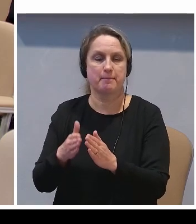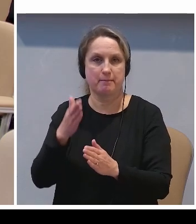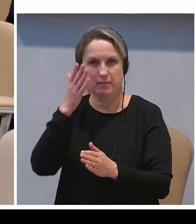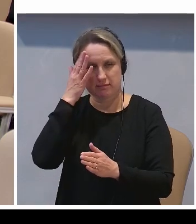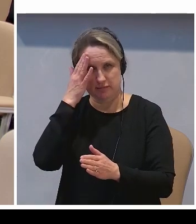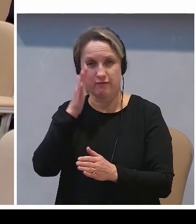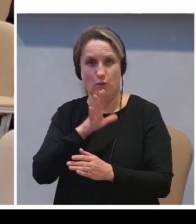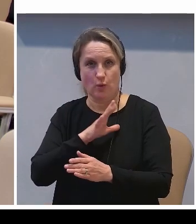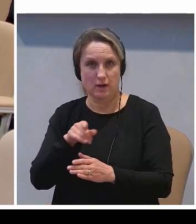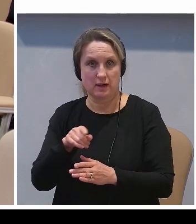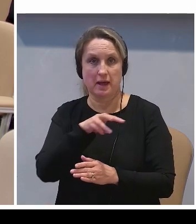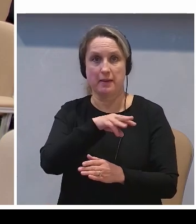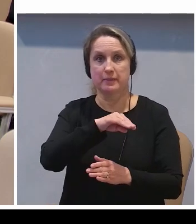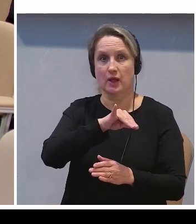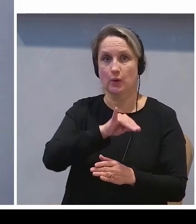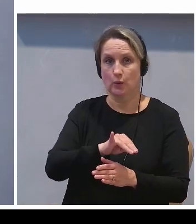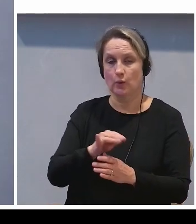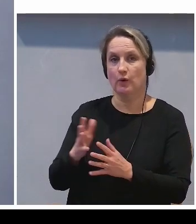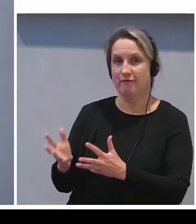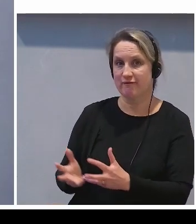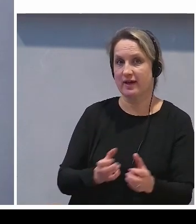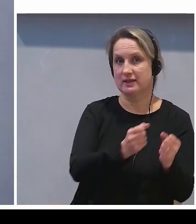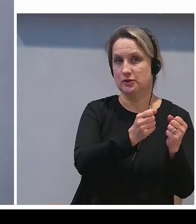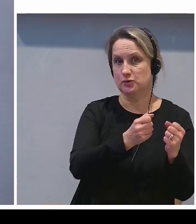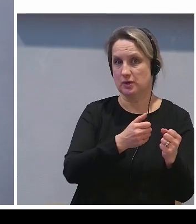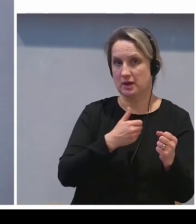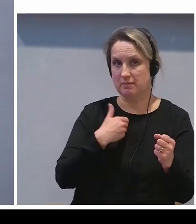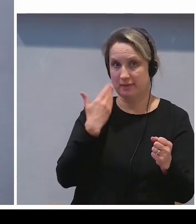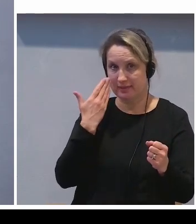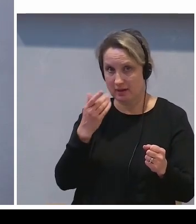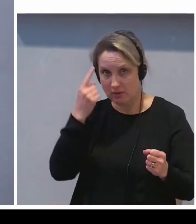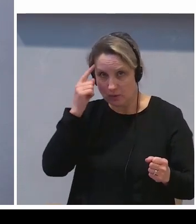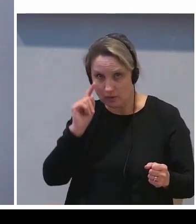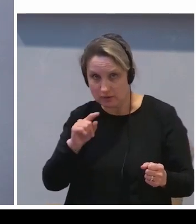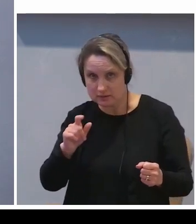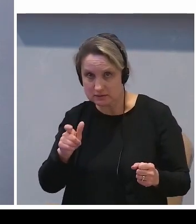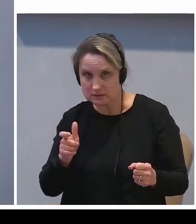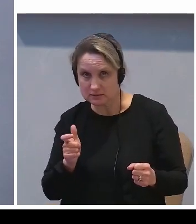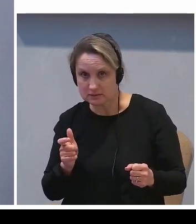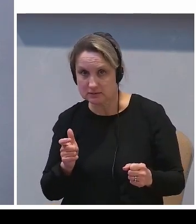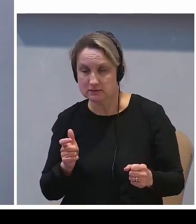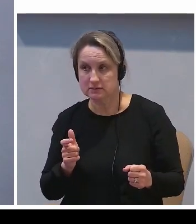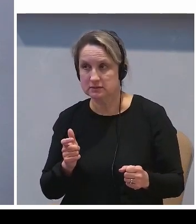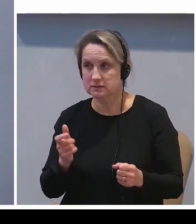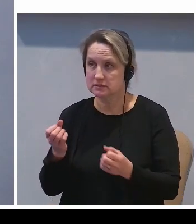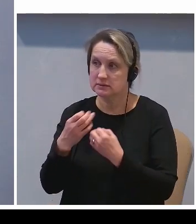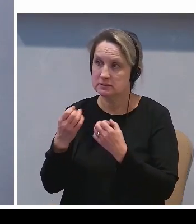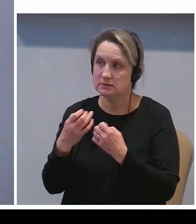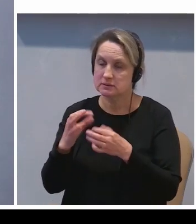Ja MTÜ võttis üle. Aga ma ei tea, kas teie oskate sellest lähemalt